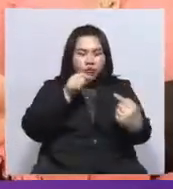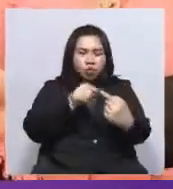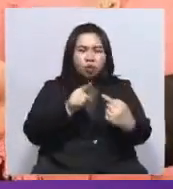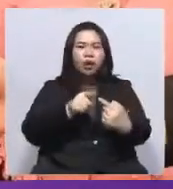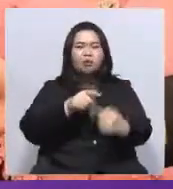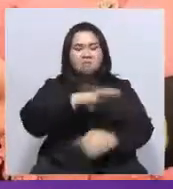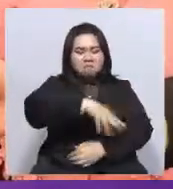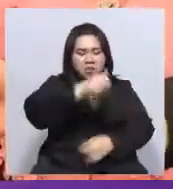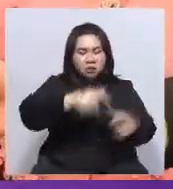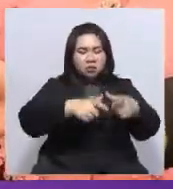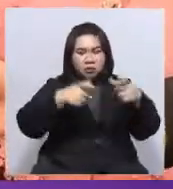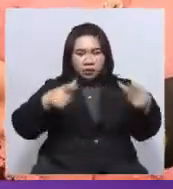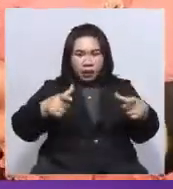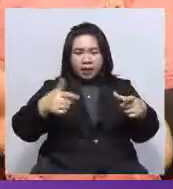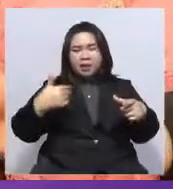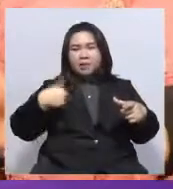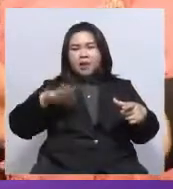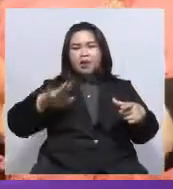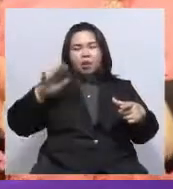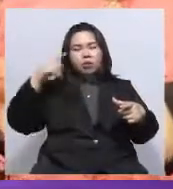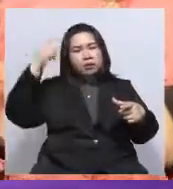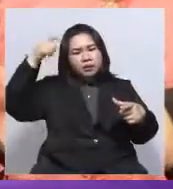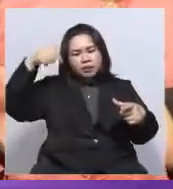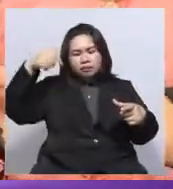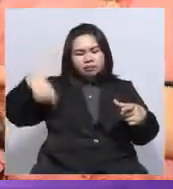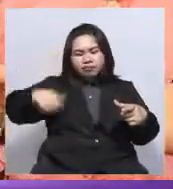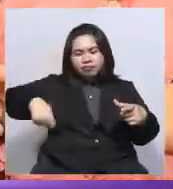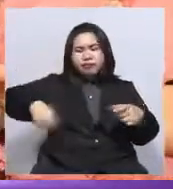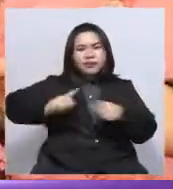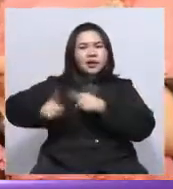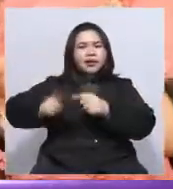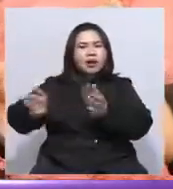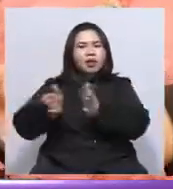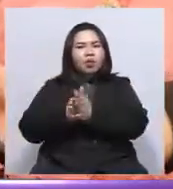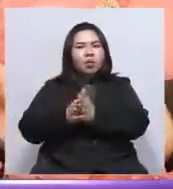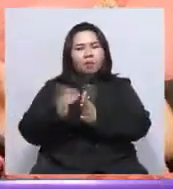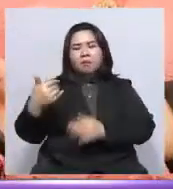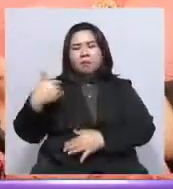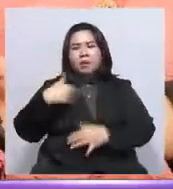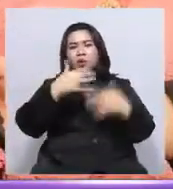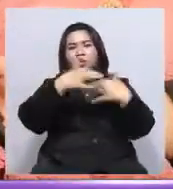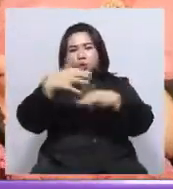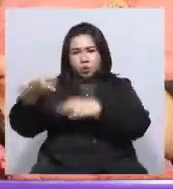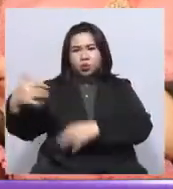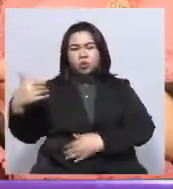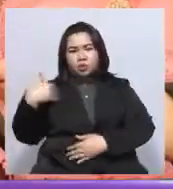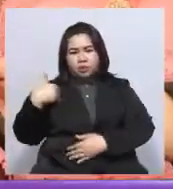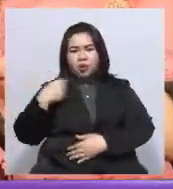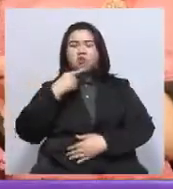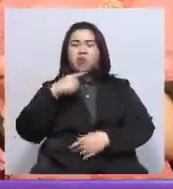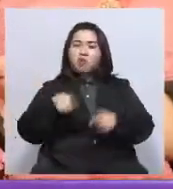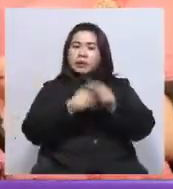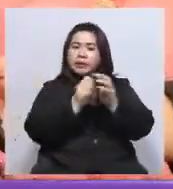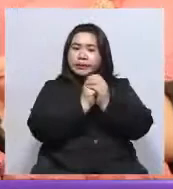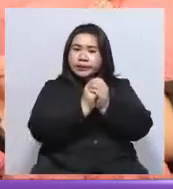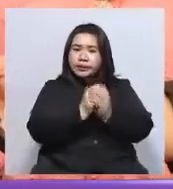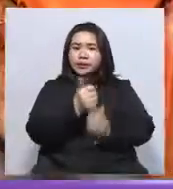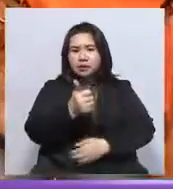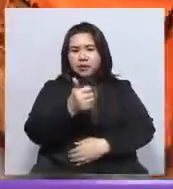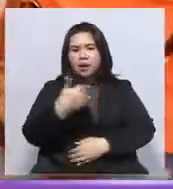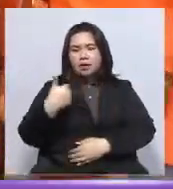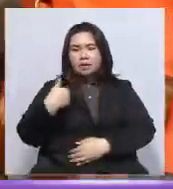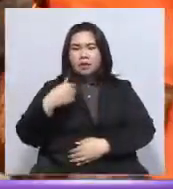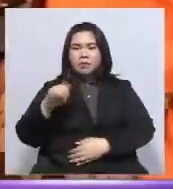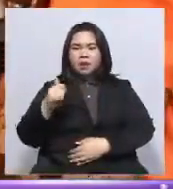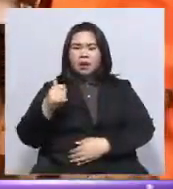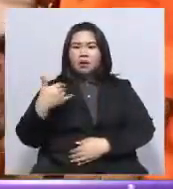ใหญ่เรามี OTOP 2แผ่นดินกับประเทศเพื่อนบ้านเรามี OTOP ที่ไปยังต่างประเทศที่เป็นตลาดการค้าใหญ่ๆอย่างจีนนะครับรวมถึงการ